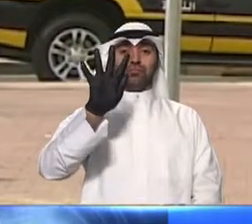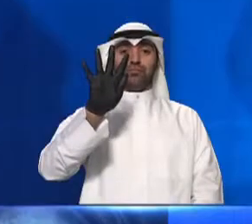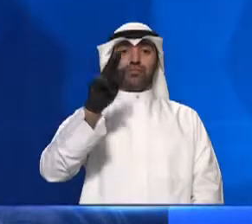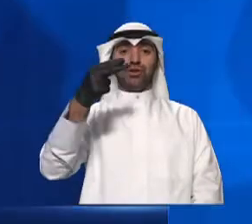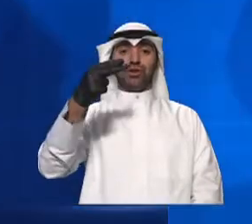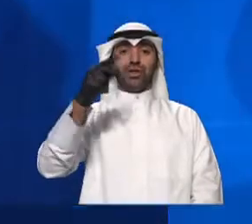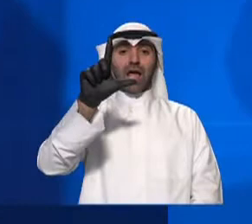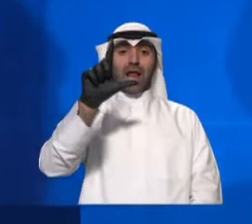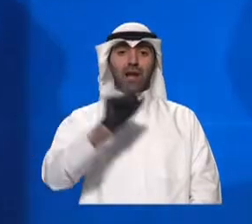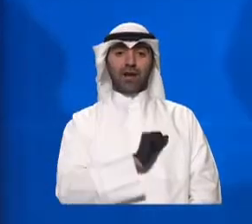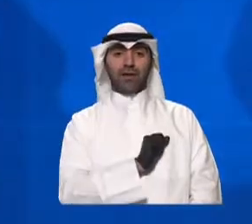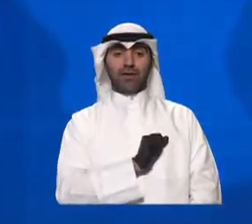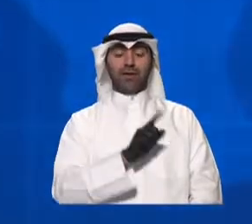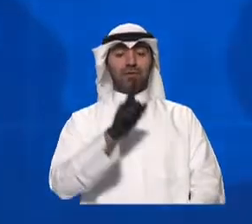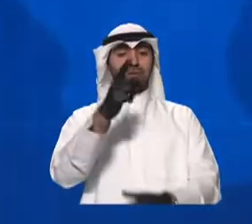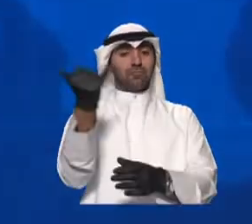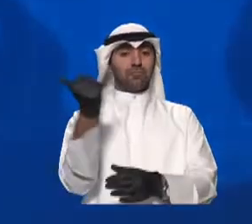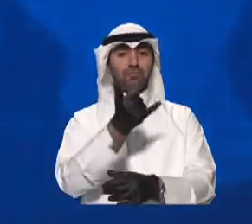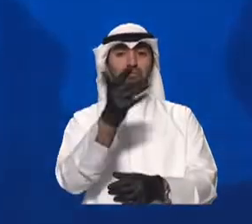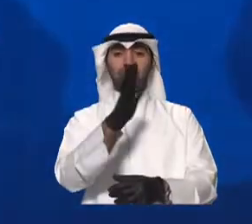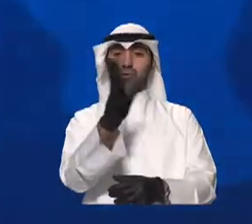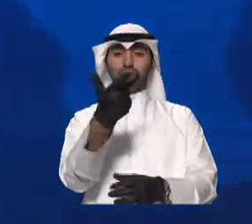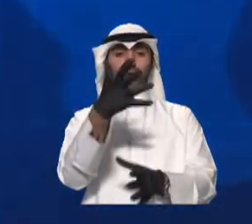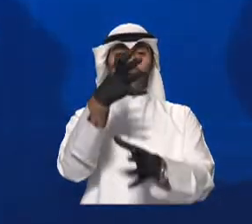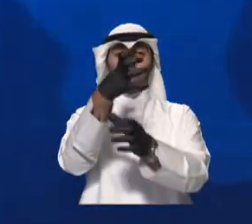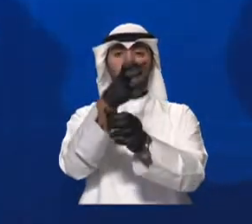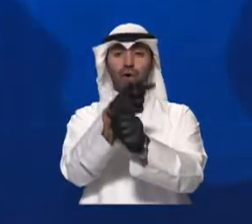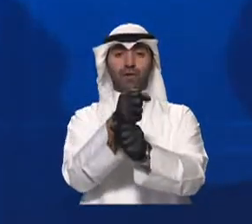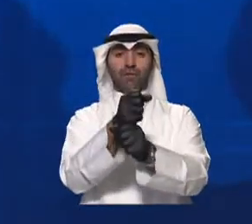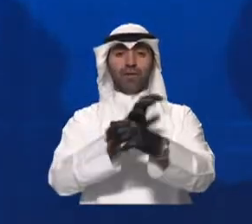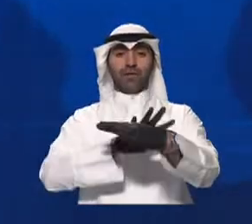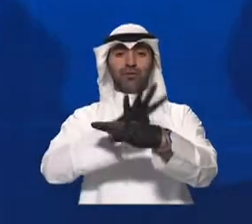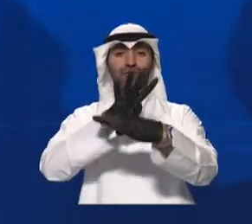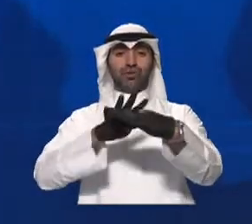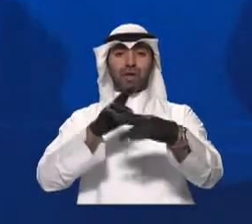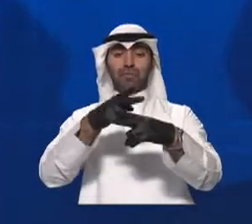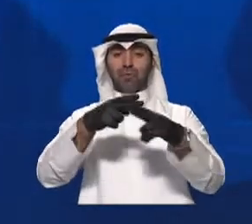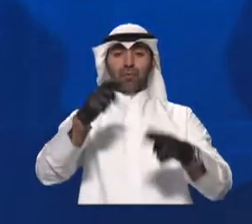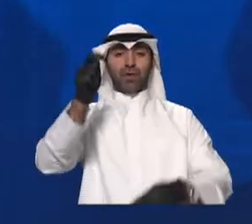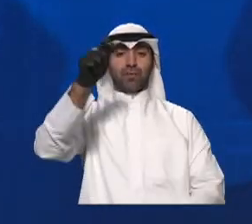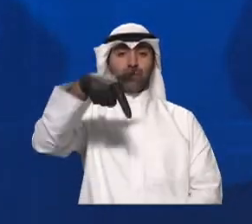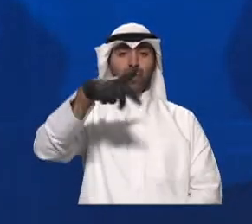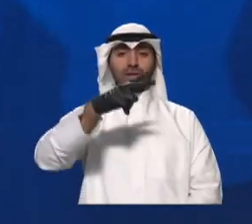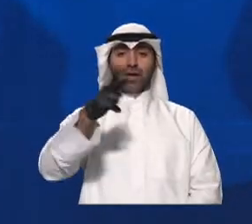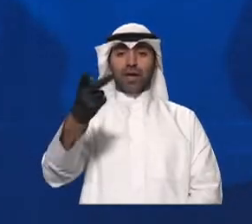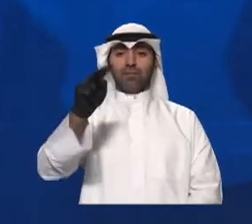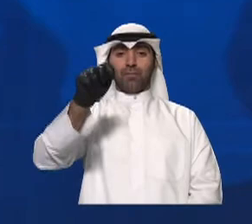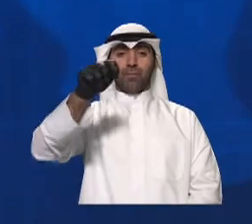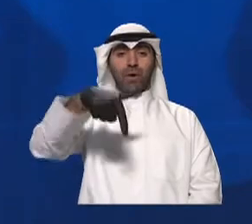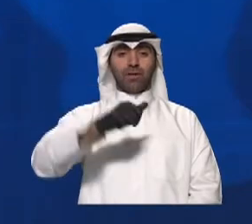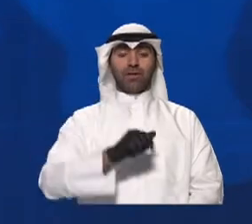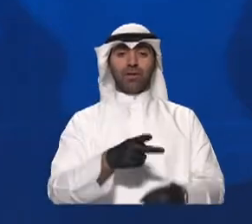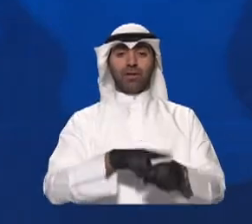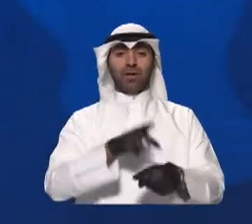الوطن والمواطنين، مشيدا أيضا بالجاهزية والكفاءة العالية لمنتسبي الحرس